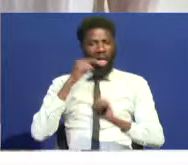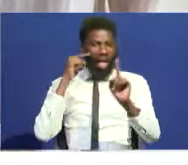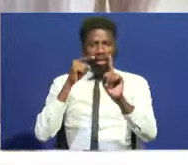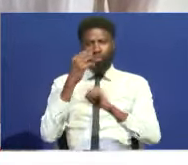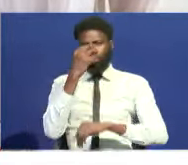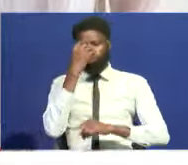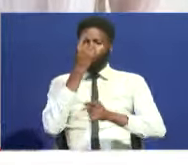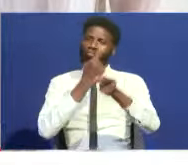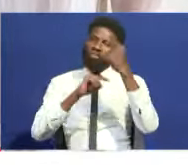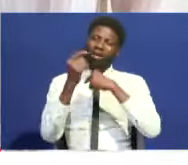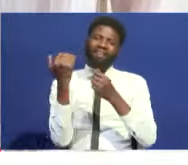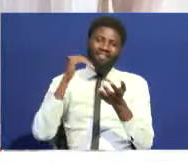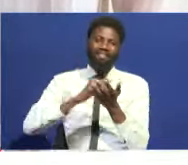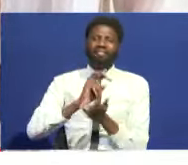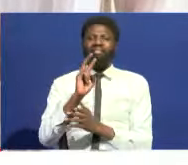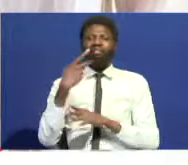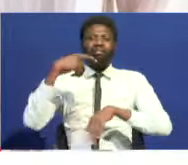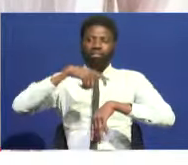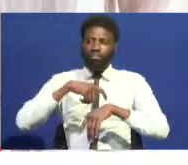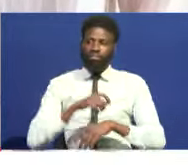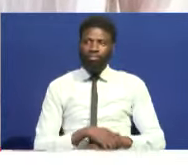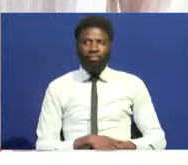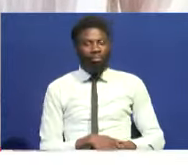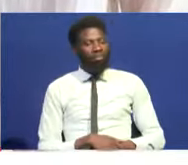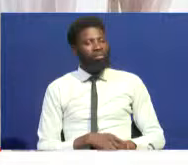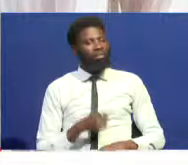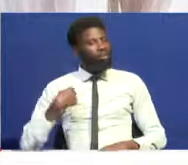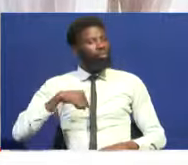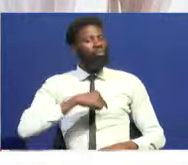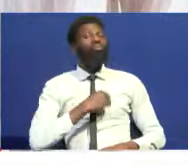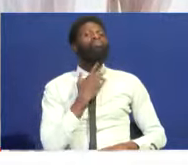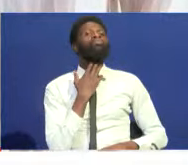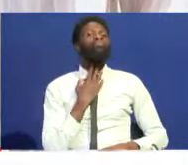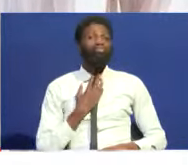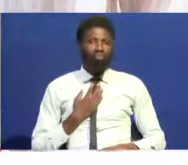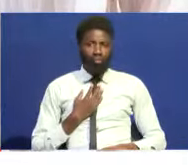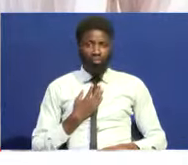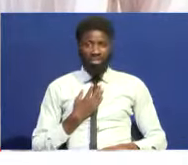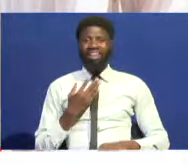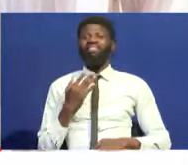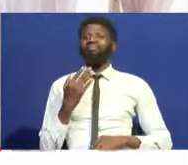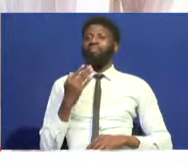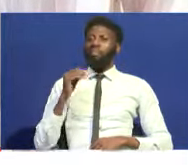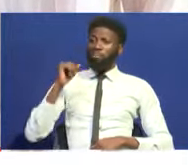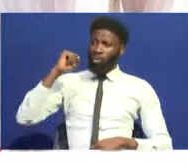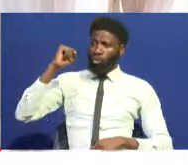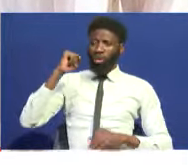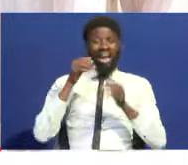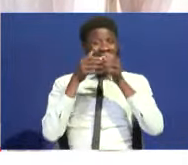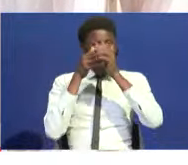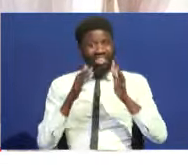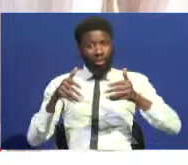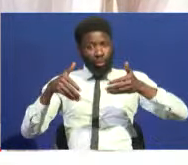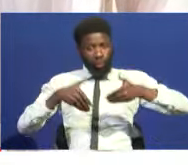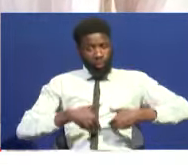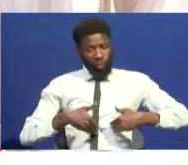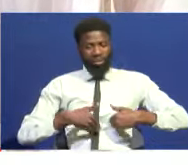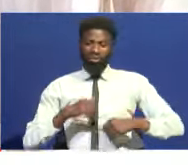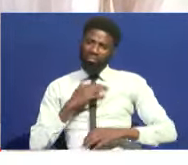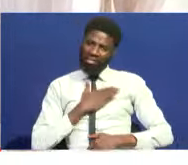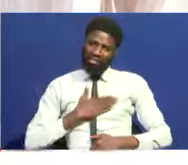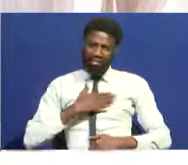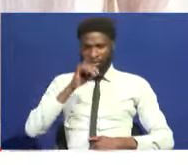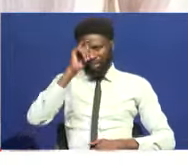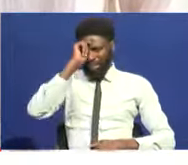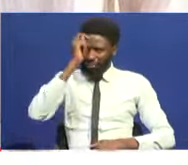pia tuwe watu wa kuheshimu wale viongozi wako mbele yetu,